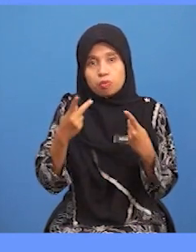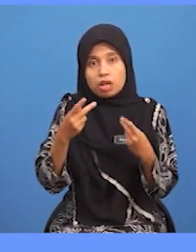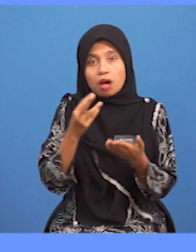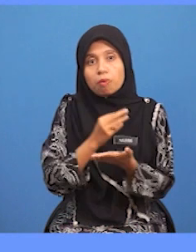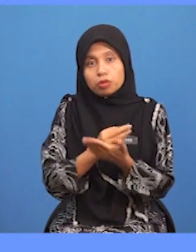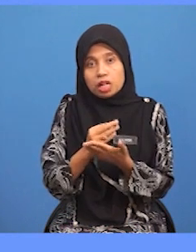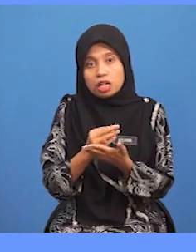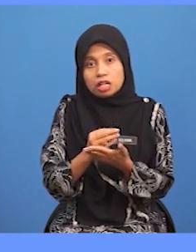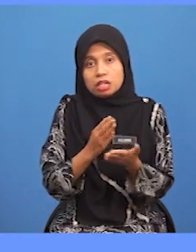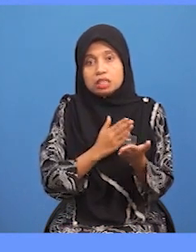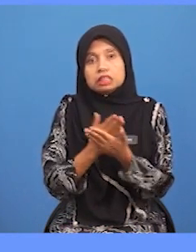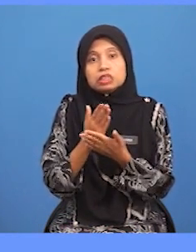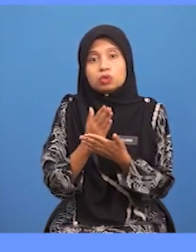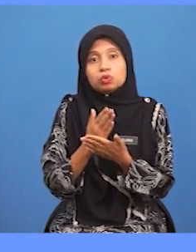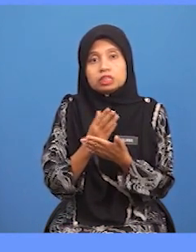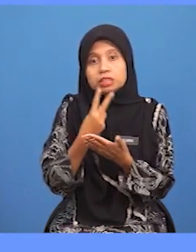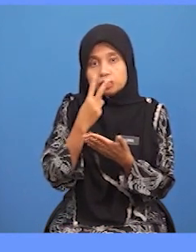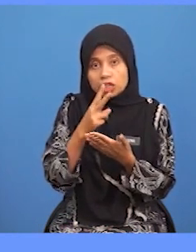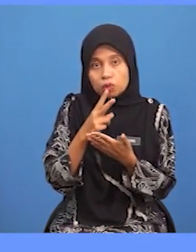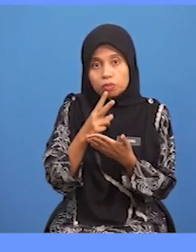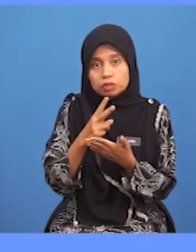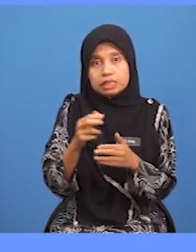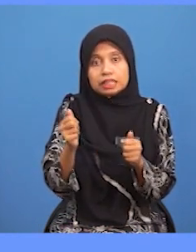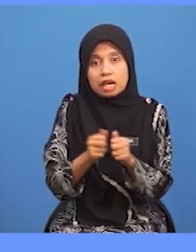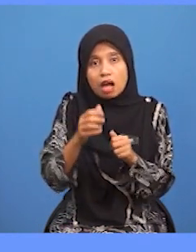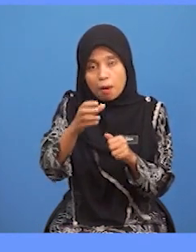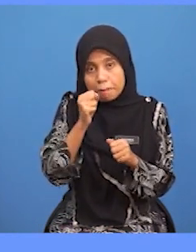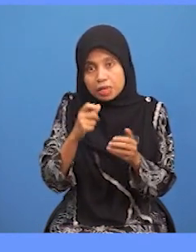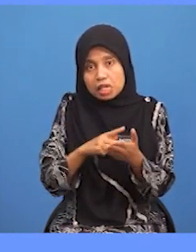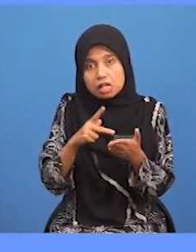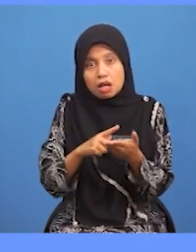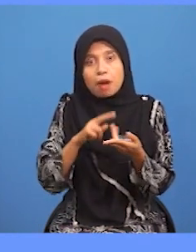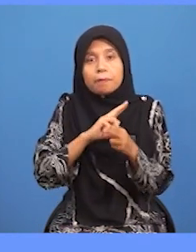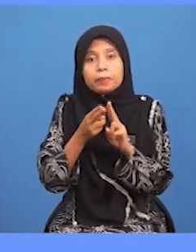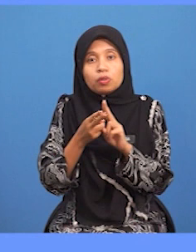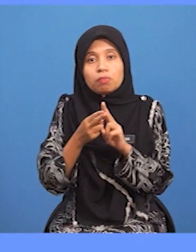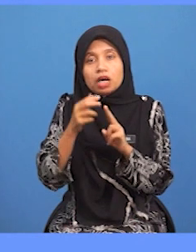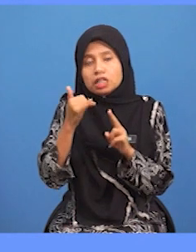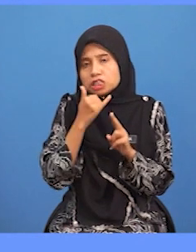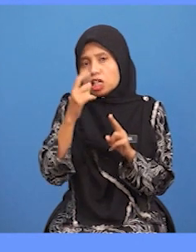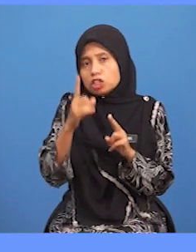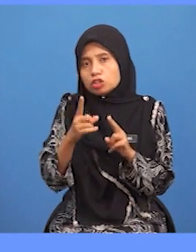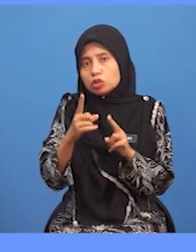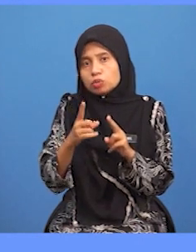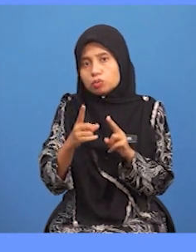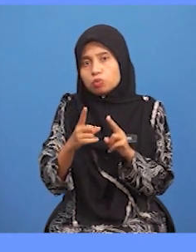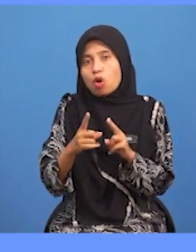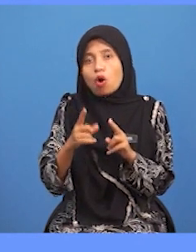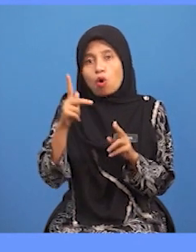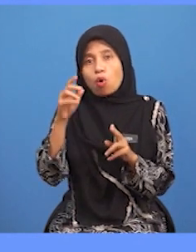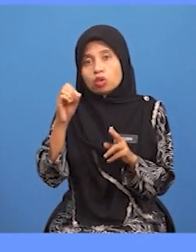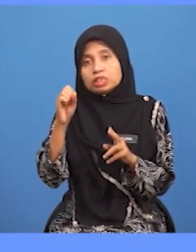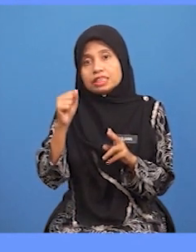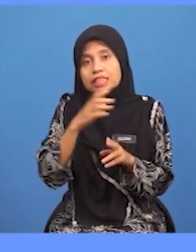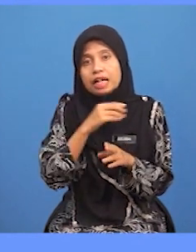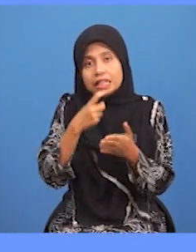modal. Seterusnya, menganalisis titik pulang modal dengan mengambil kira perubahan pada salah satu komponen kos dan